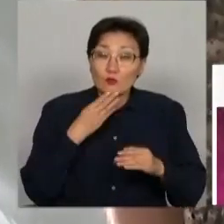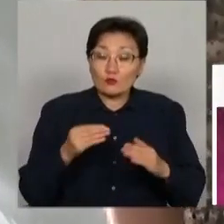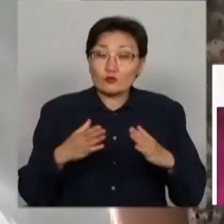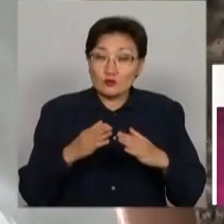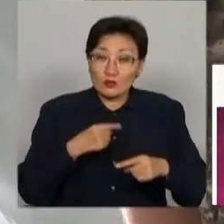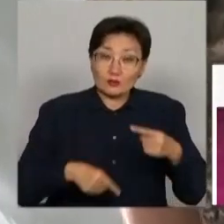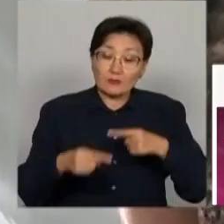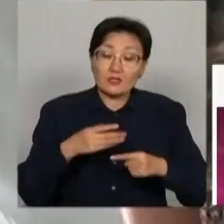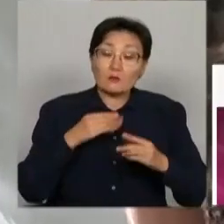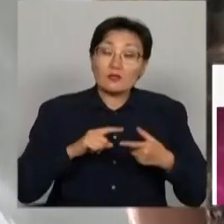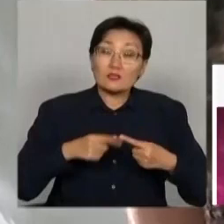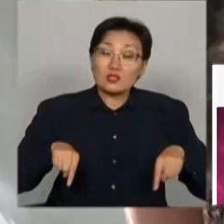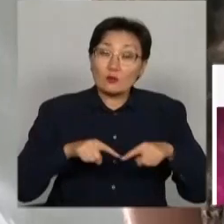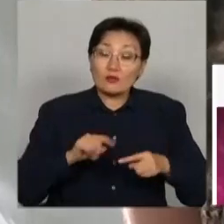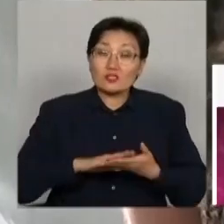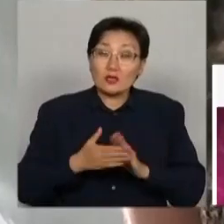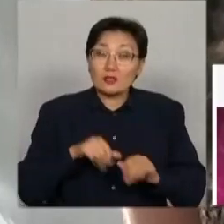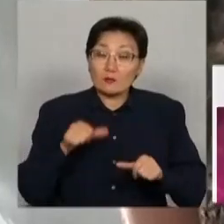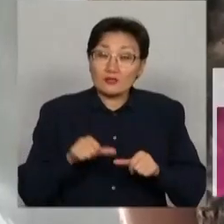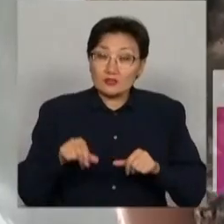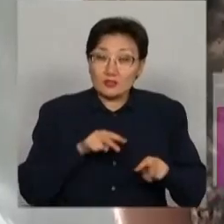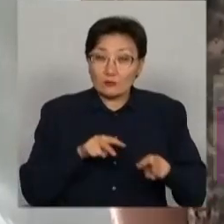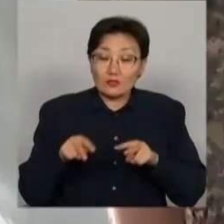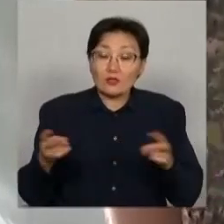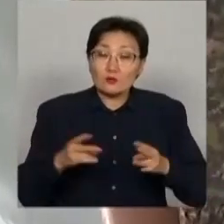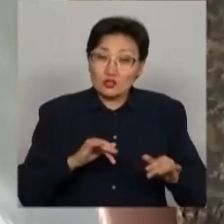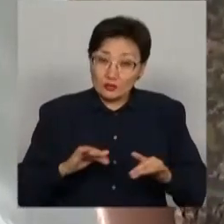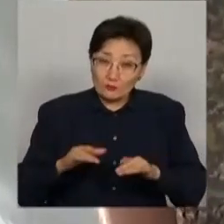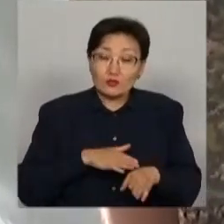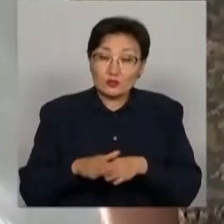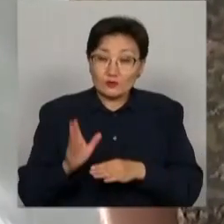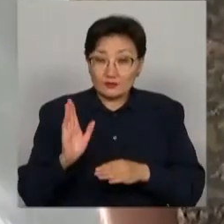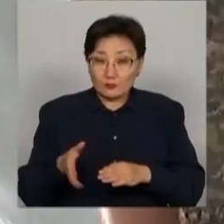оралды. Біздің штаб жағдайды басты назарда ұстап отыр. Тиісті шаралардың барлығын жасайтын боламыз.